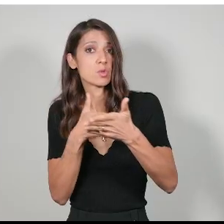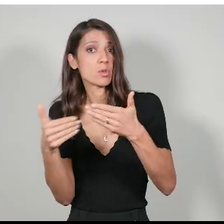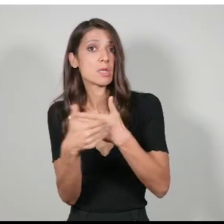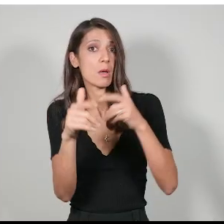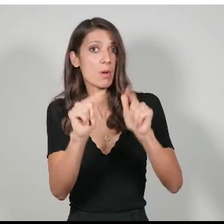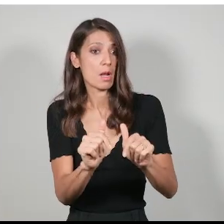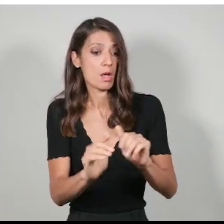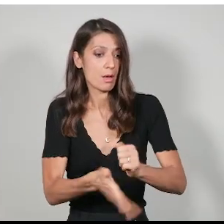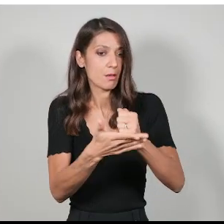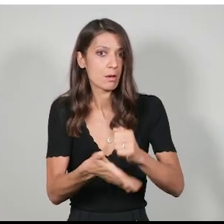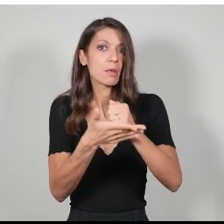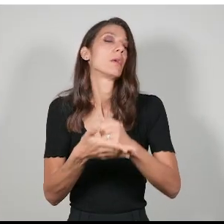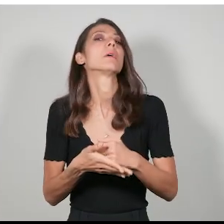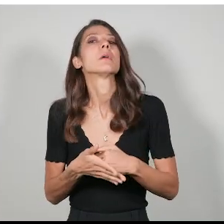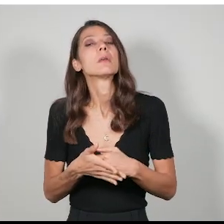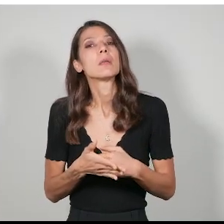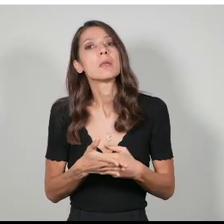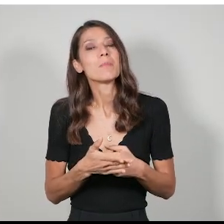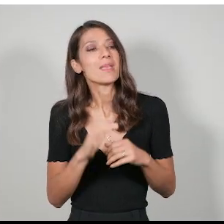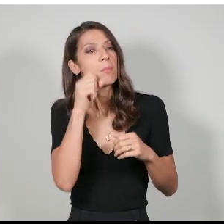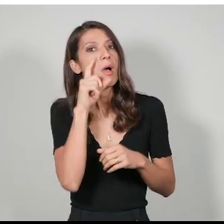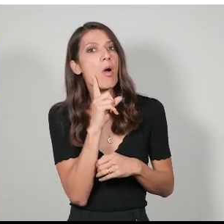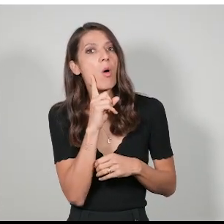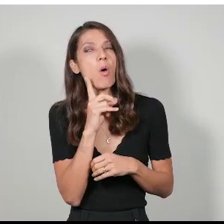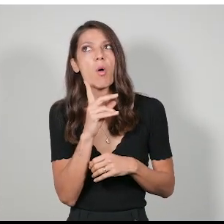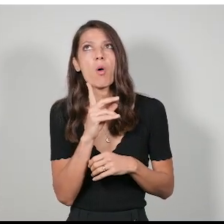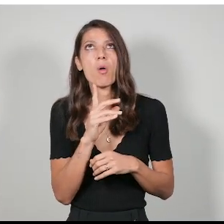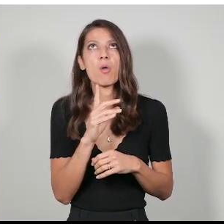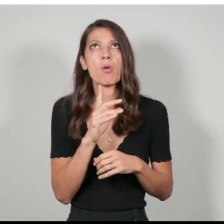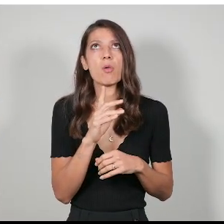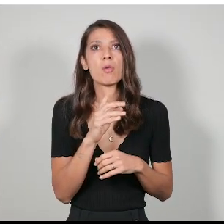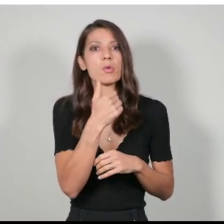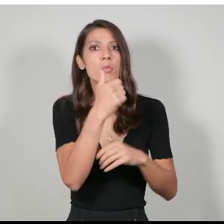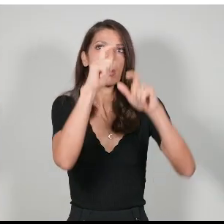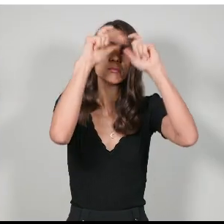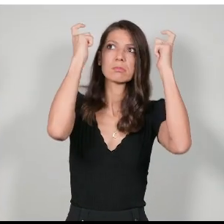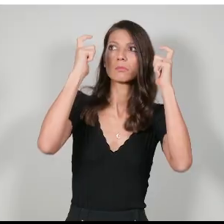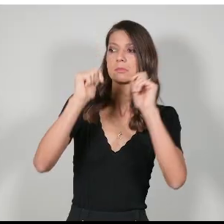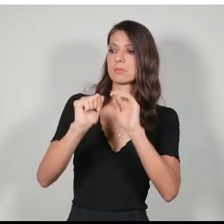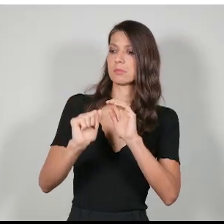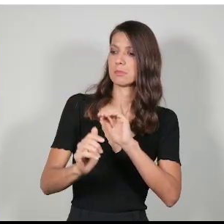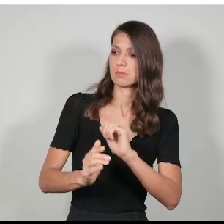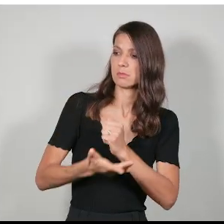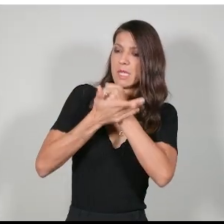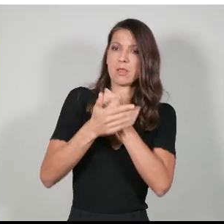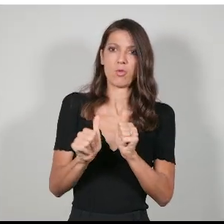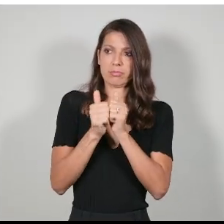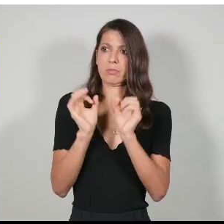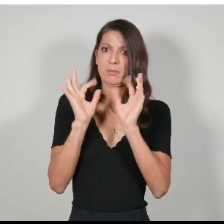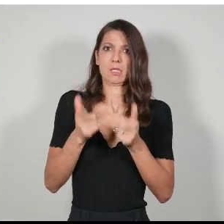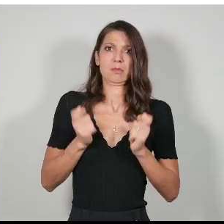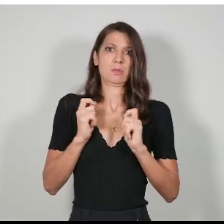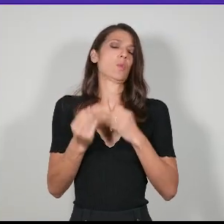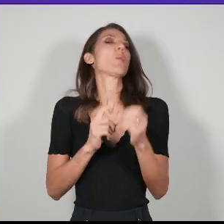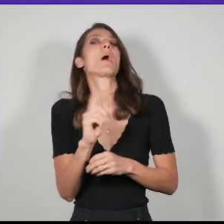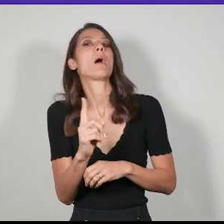quelle mesure ils se conscientisent, ils se disent, ils se définissent aidants eux-mêmes ? Oui, alors effectivement, au départ,